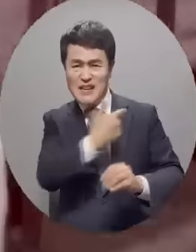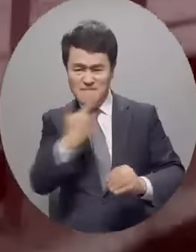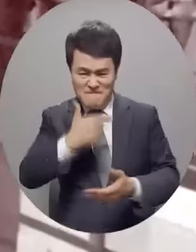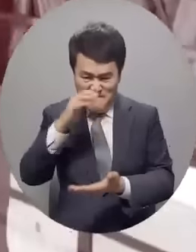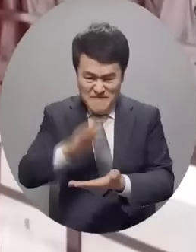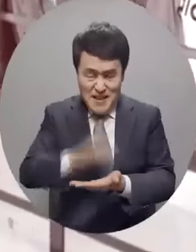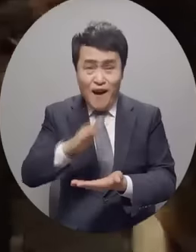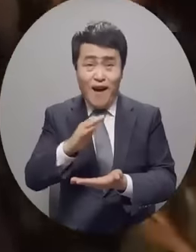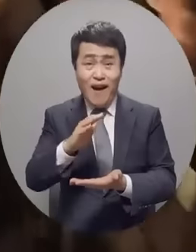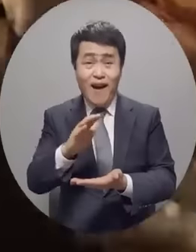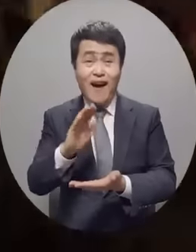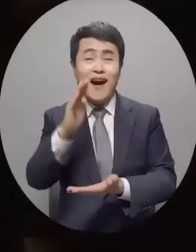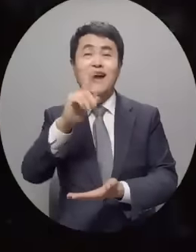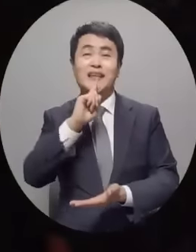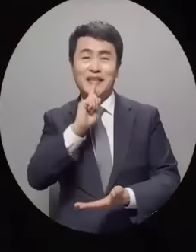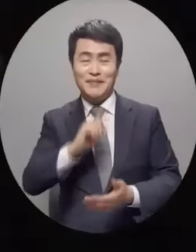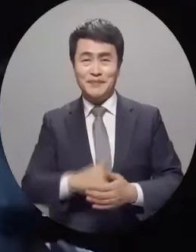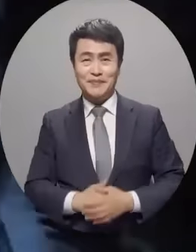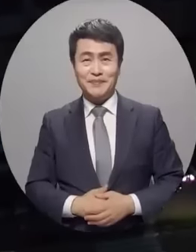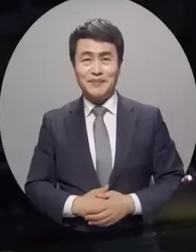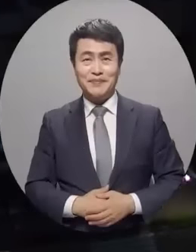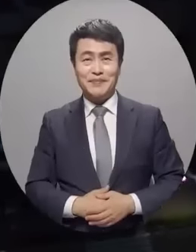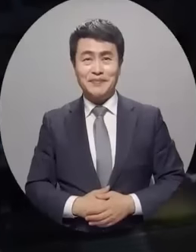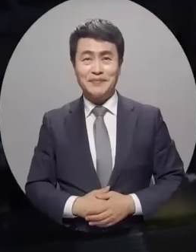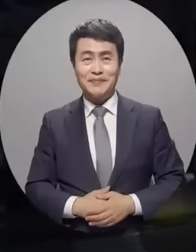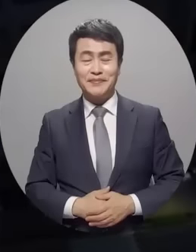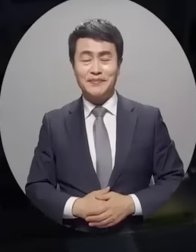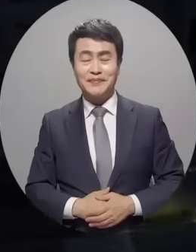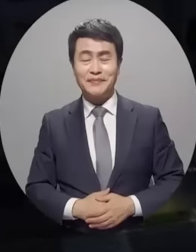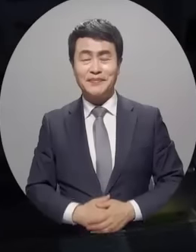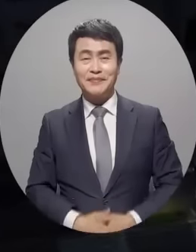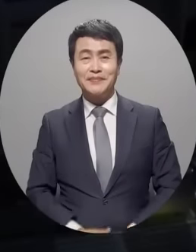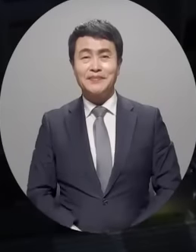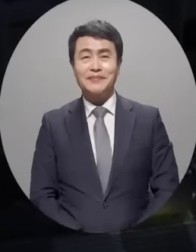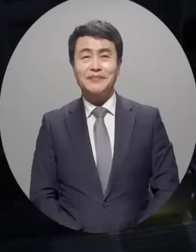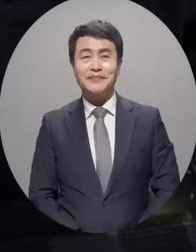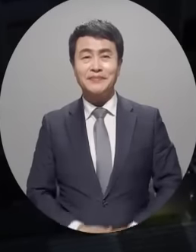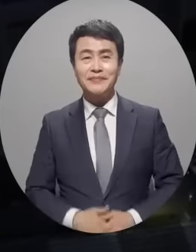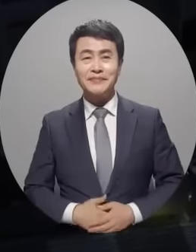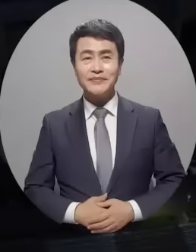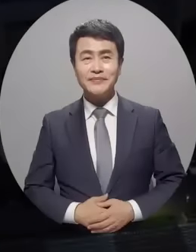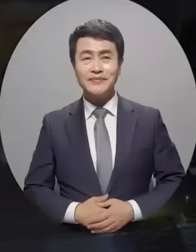너무나 찬란하기 때문일 겁니다. MBC 뉴스 임소정입니다.